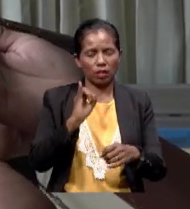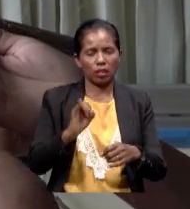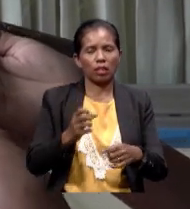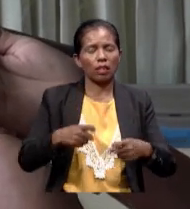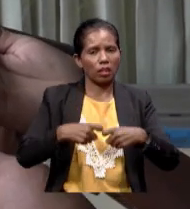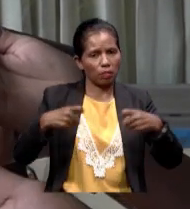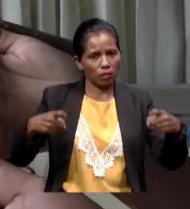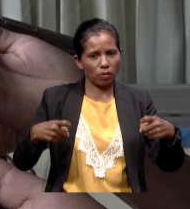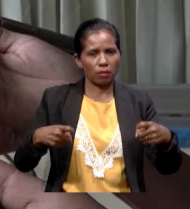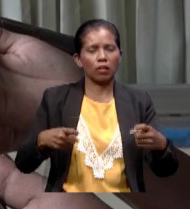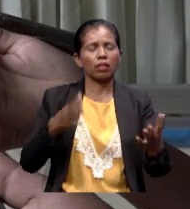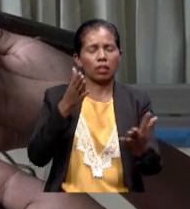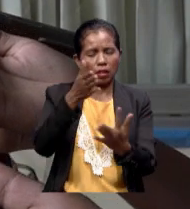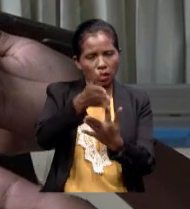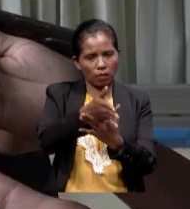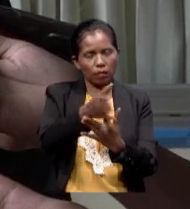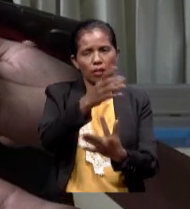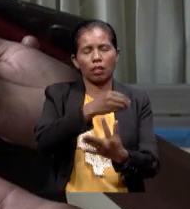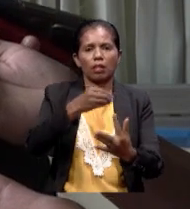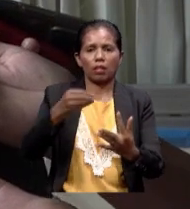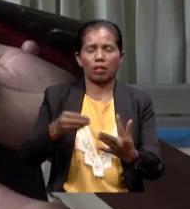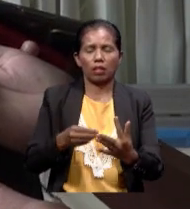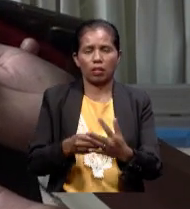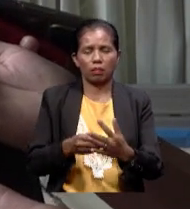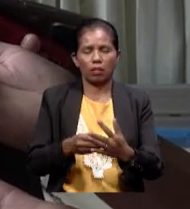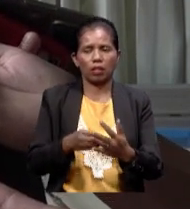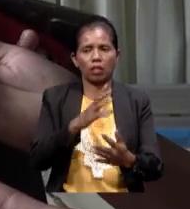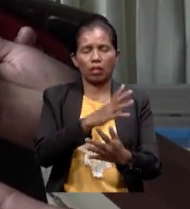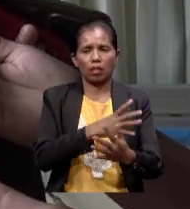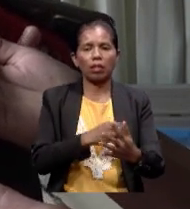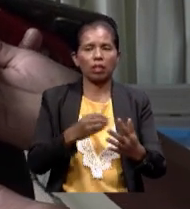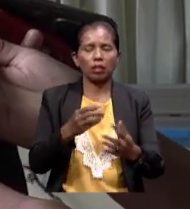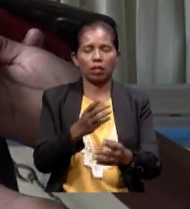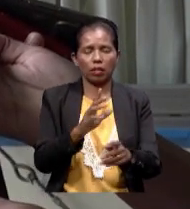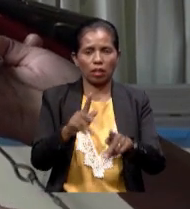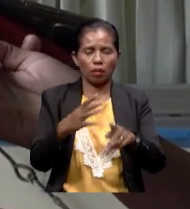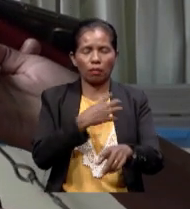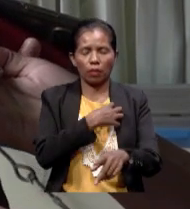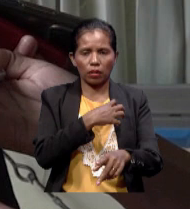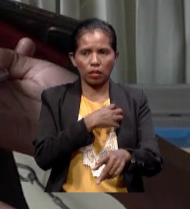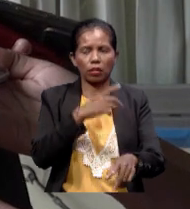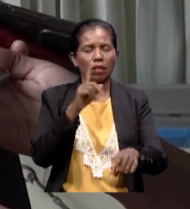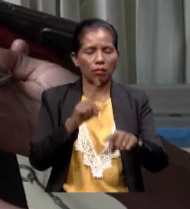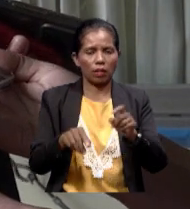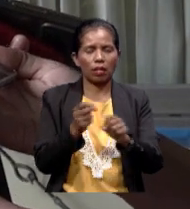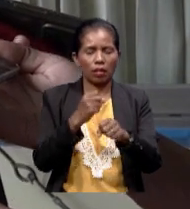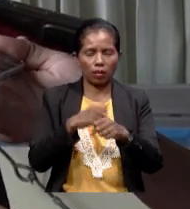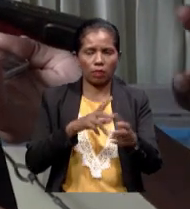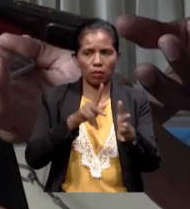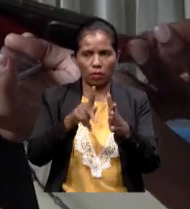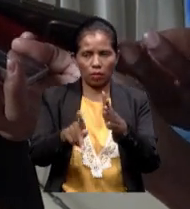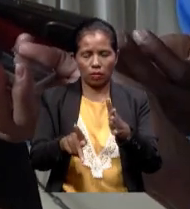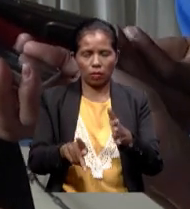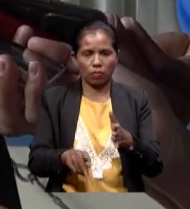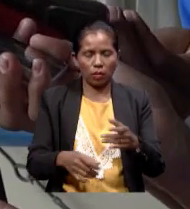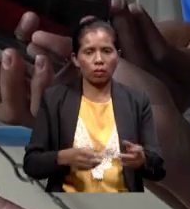cela, para e ter agentes segurança de minha, assegura minha, para ema labela halu atnia, hodi em cara justiça